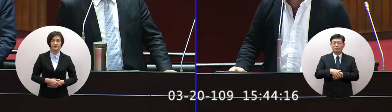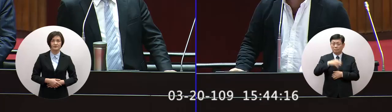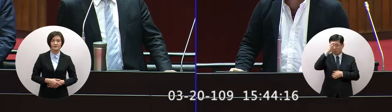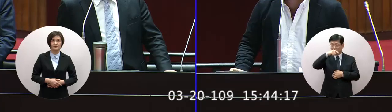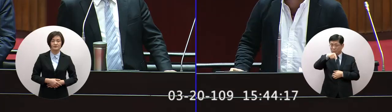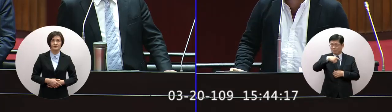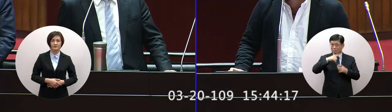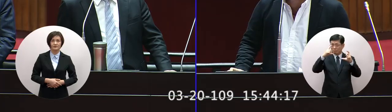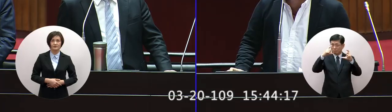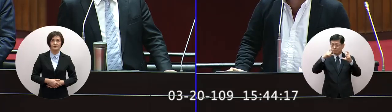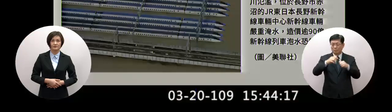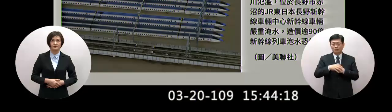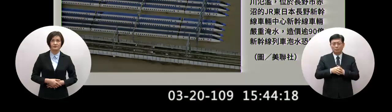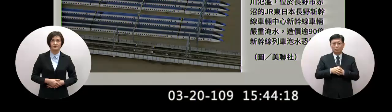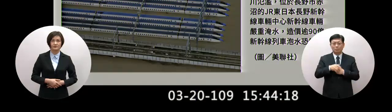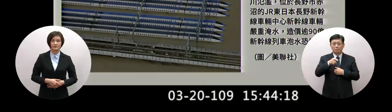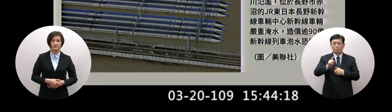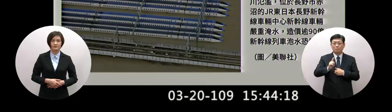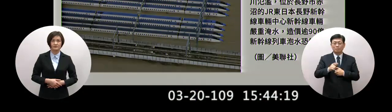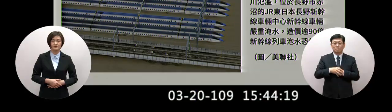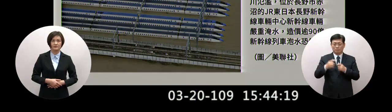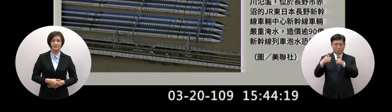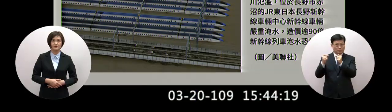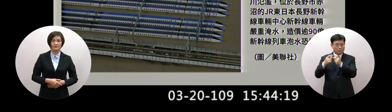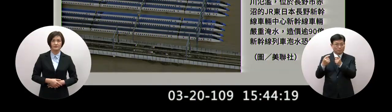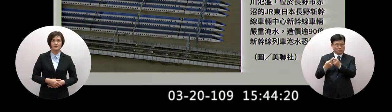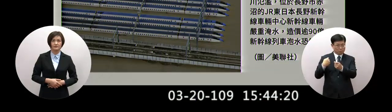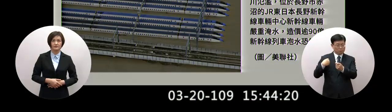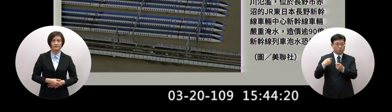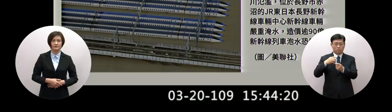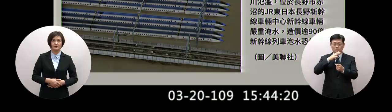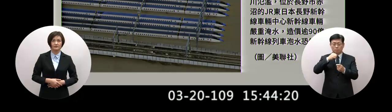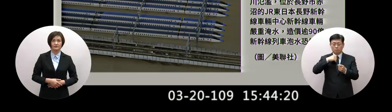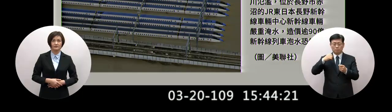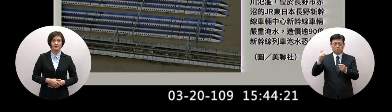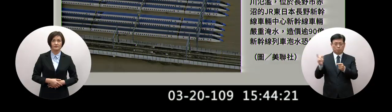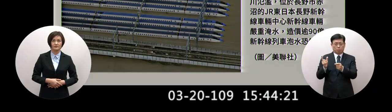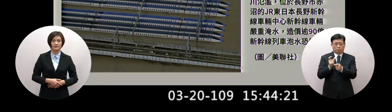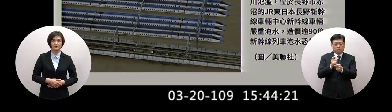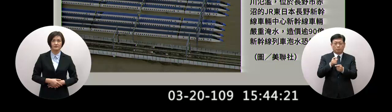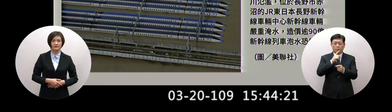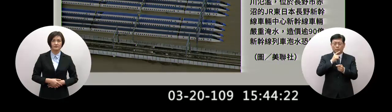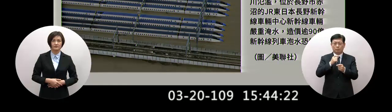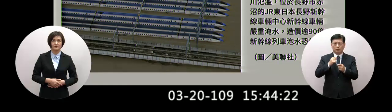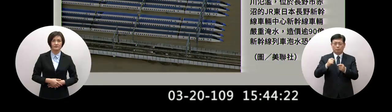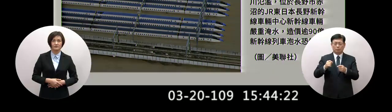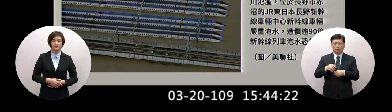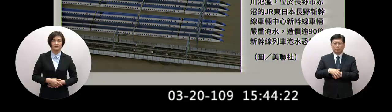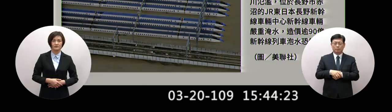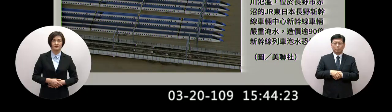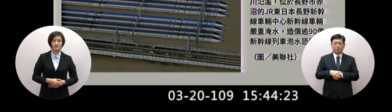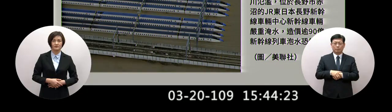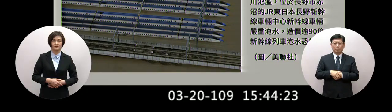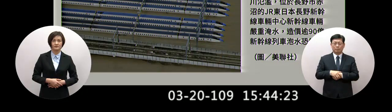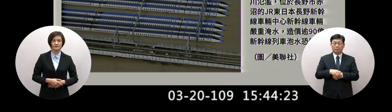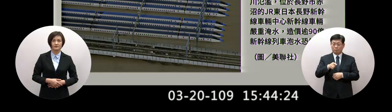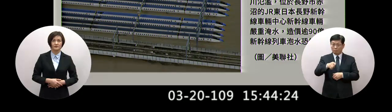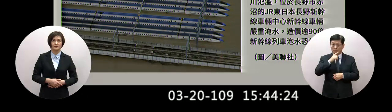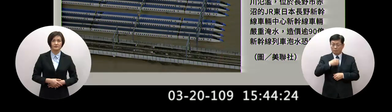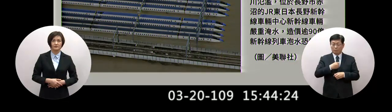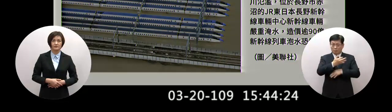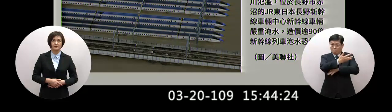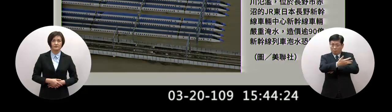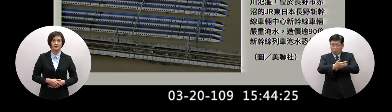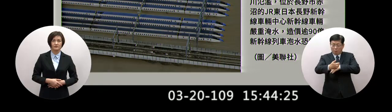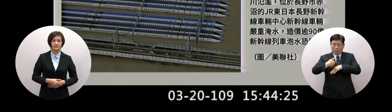们看到这张照片，这张照片是日本去年哈吉贝台风哦，因为侵袭日本，所以这个它的河